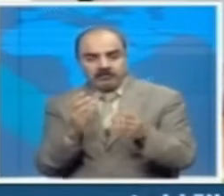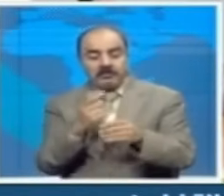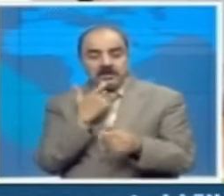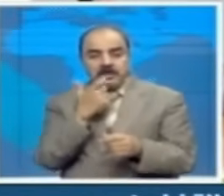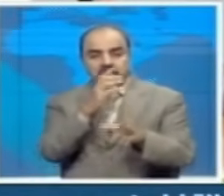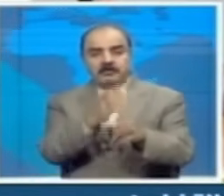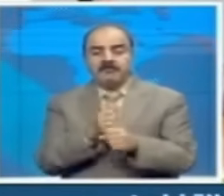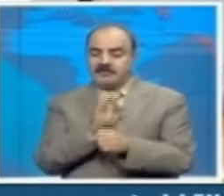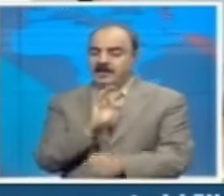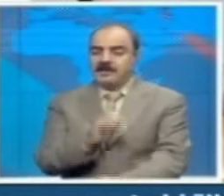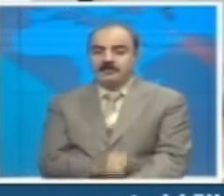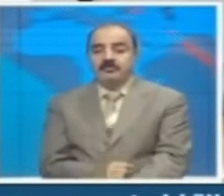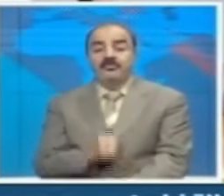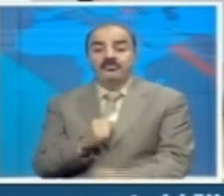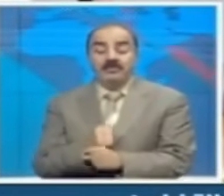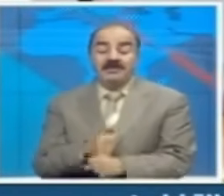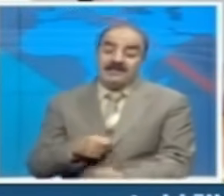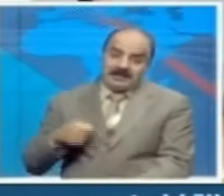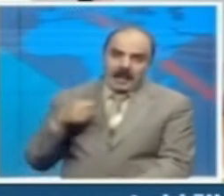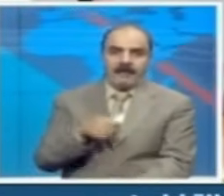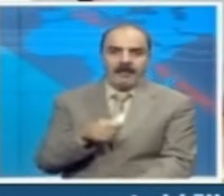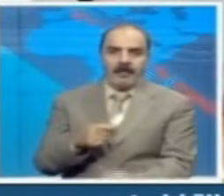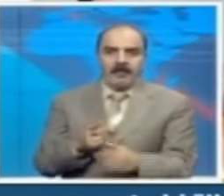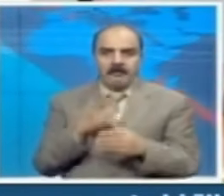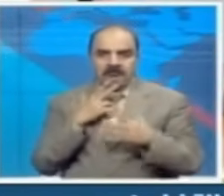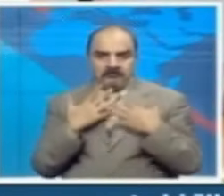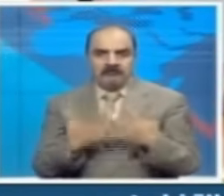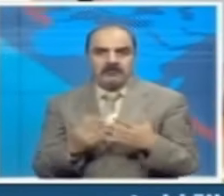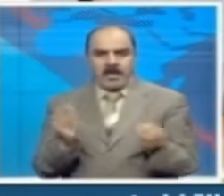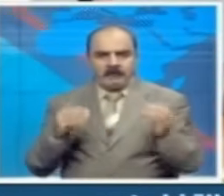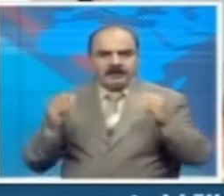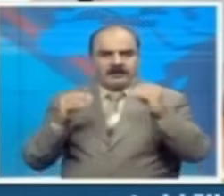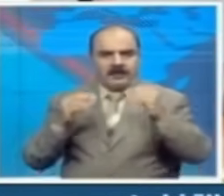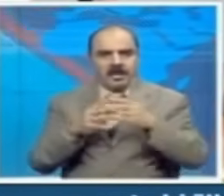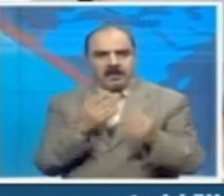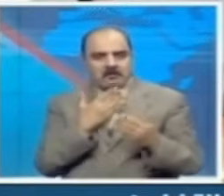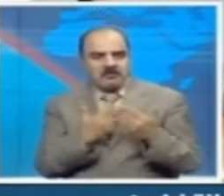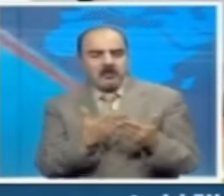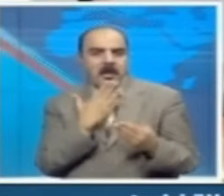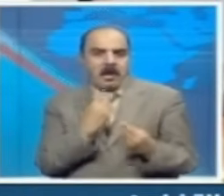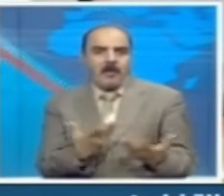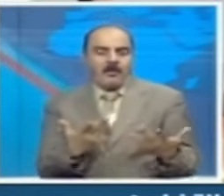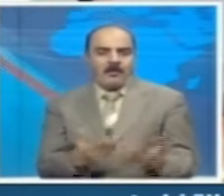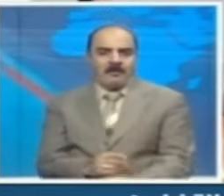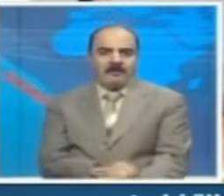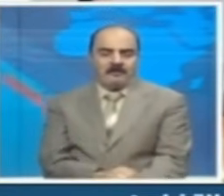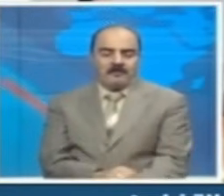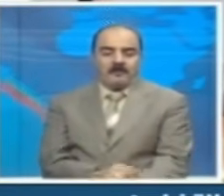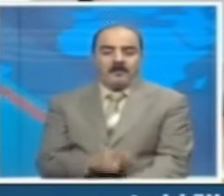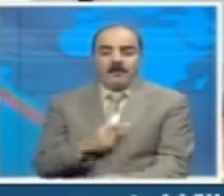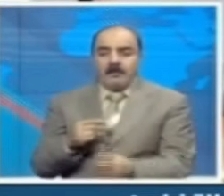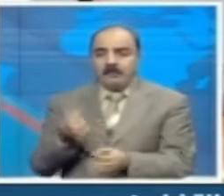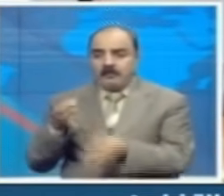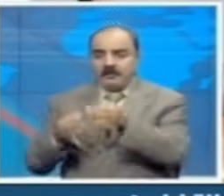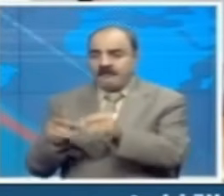السن وتكثيف العمل على تطوير هذه البرامج ووضع معايير لجودة الخدمات المقدمة لهم وتجميع